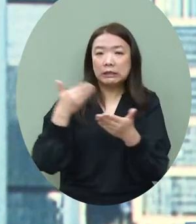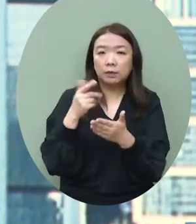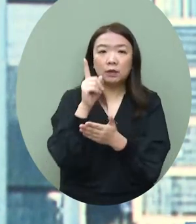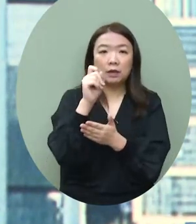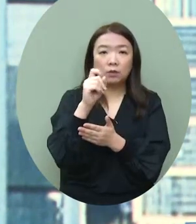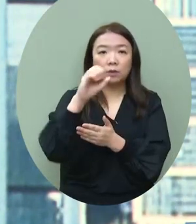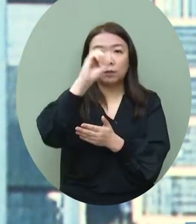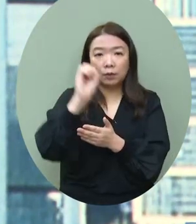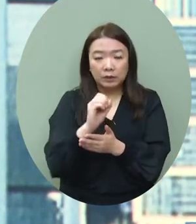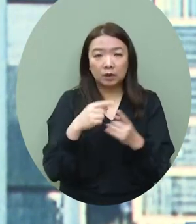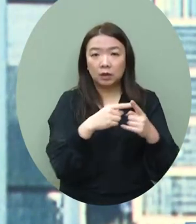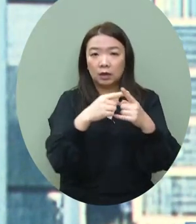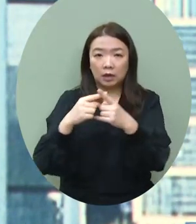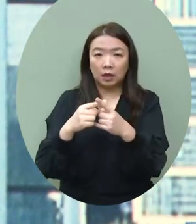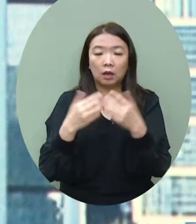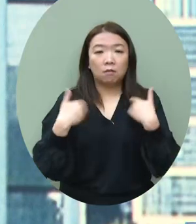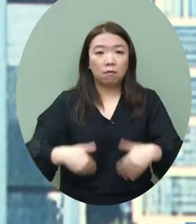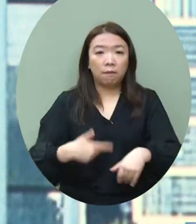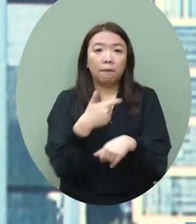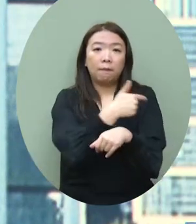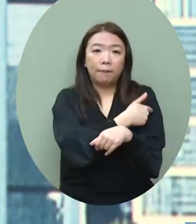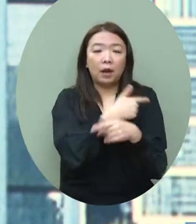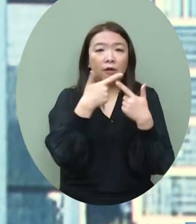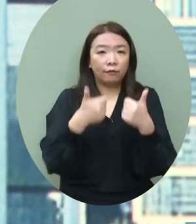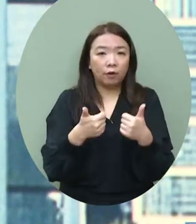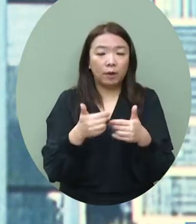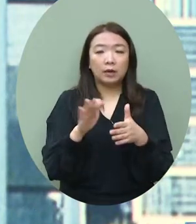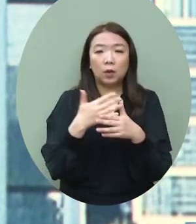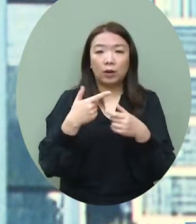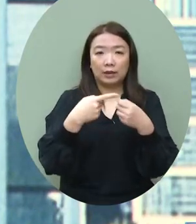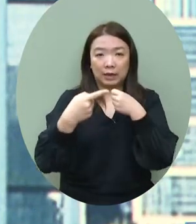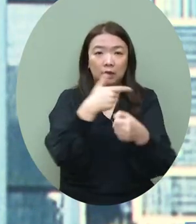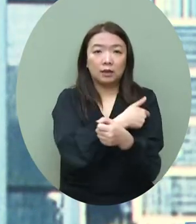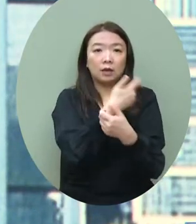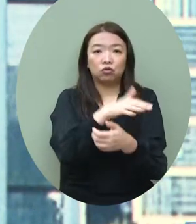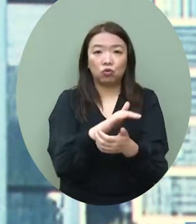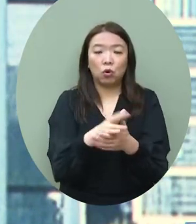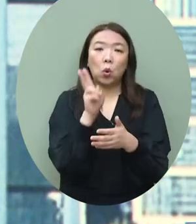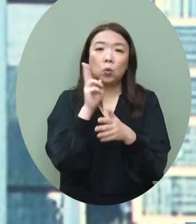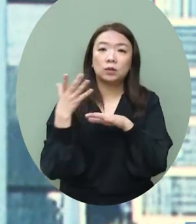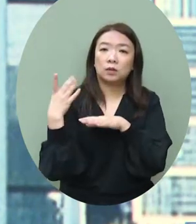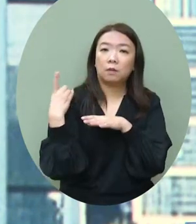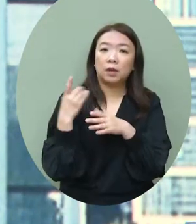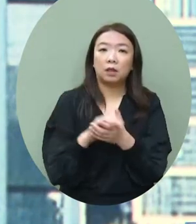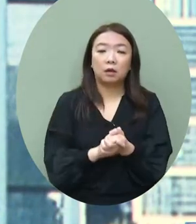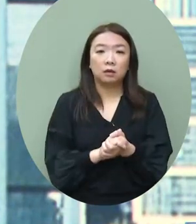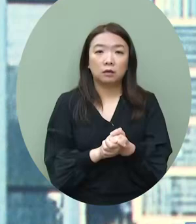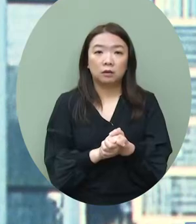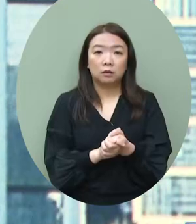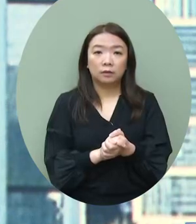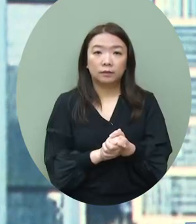咧係符合疫苗氣泡㗎啦，因為打咗第一針。咁以琴日為例咧，就都打